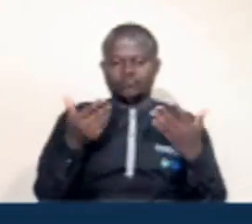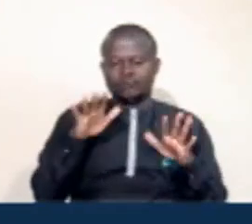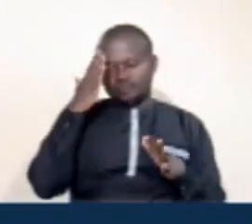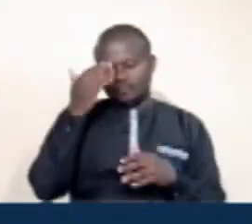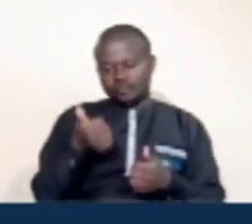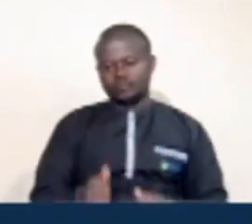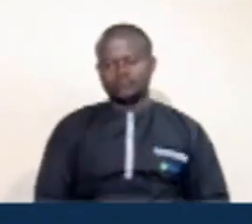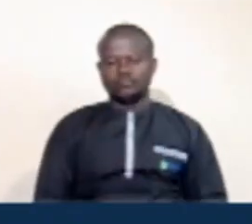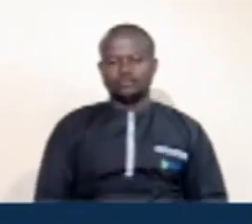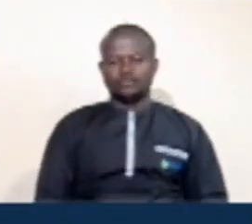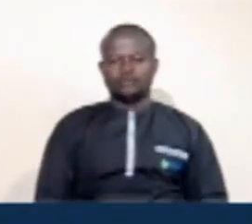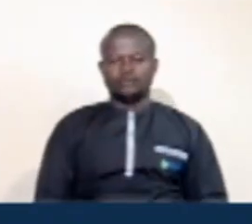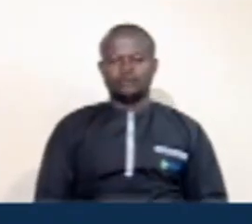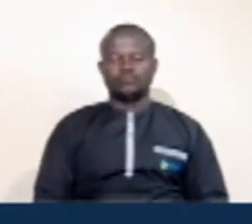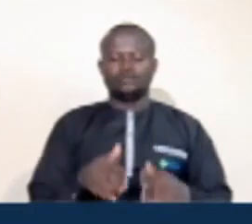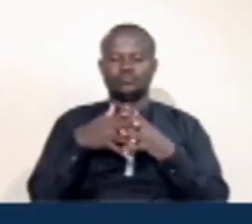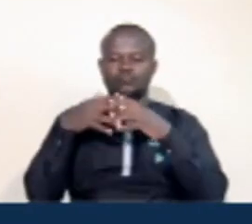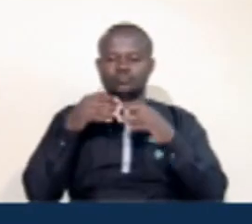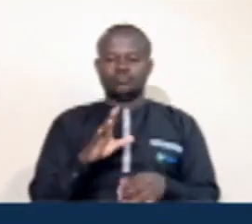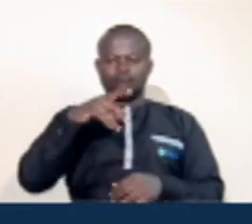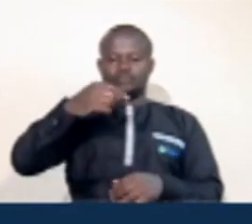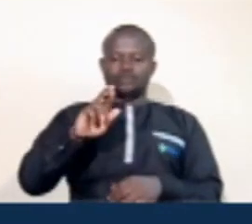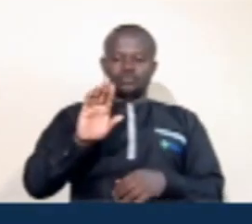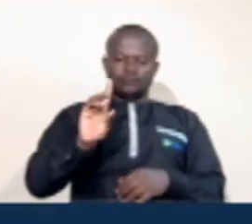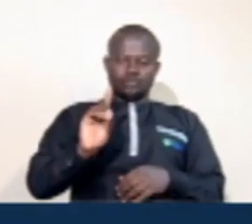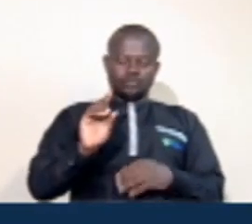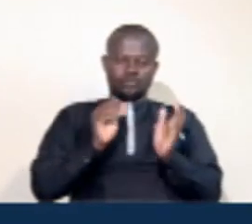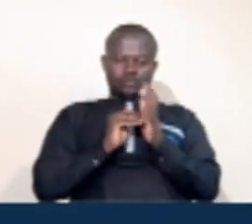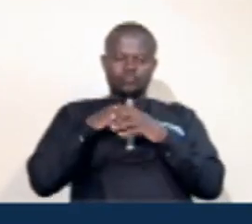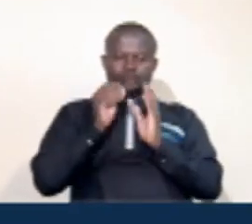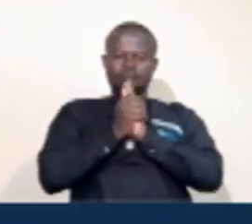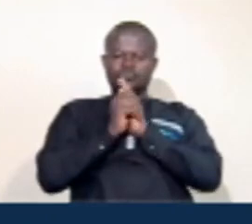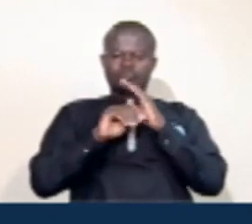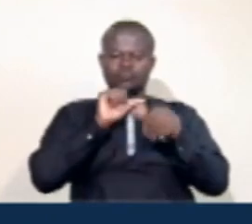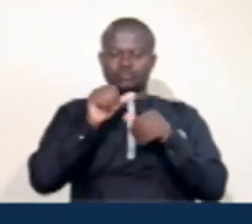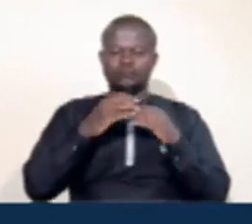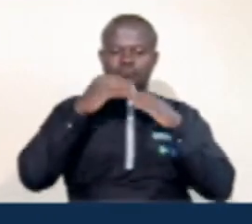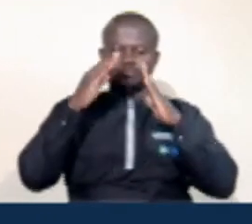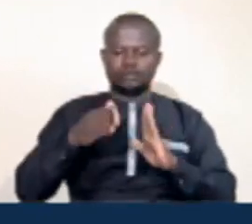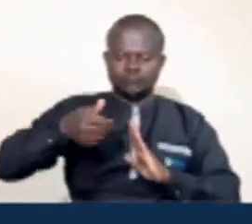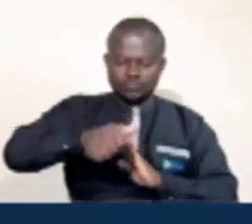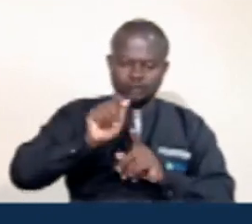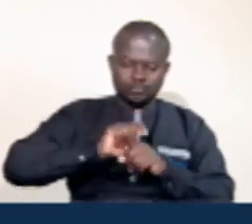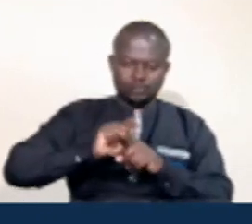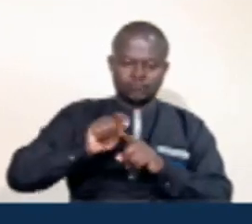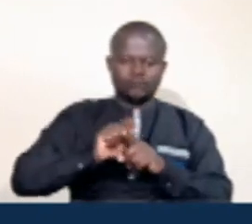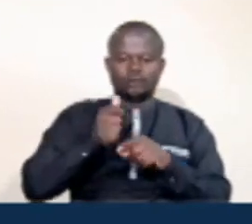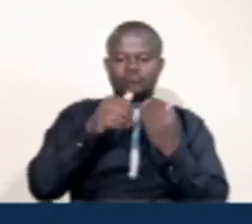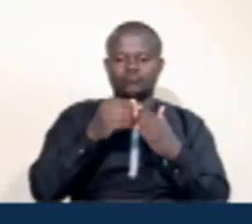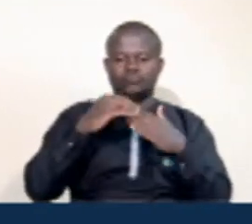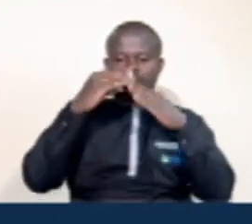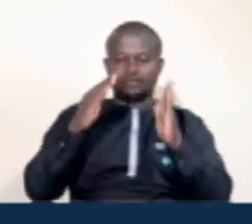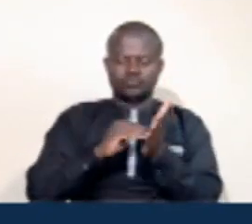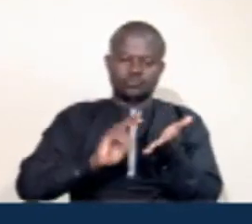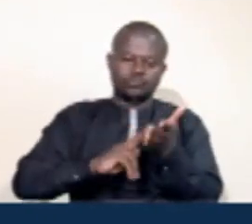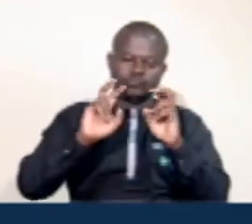neza Umunyamerika Padi Mark Bon akaba n'inzobere mu bijyanye n'imiyoborere niwe uri guhugura aba bayobozi yemeza